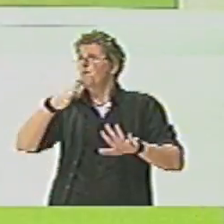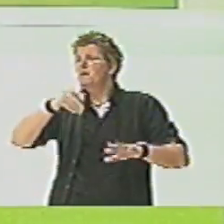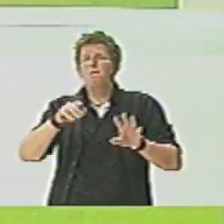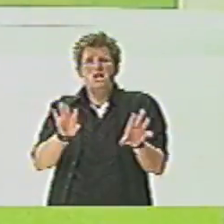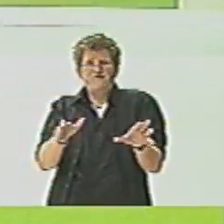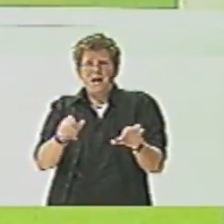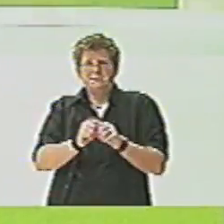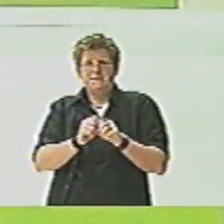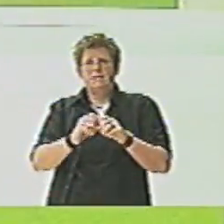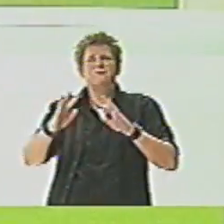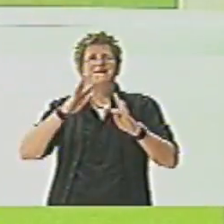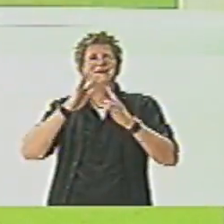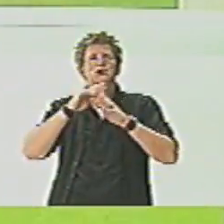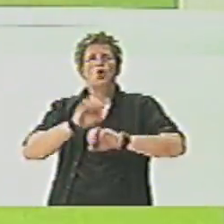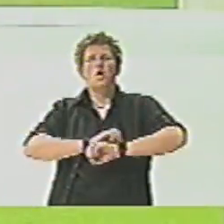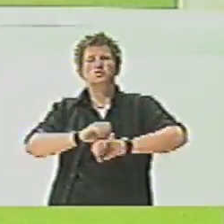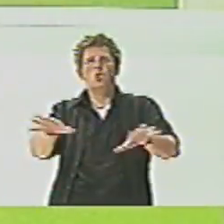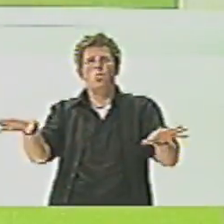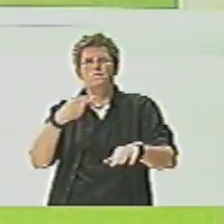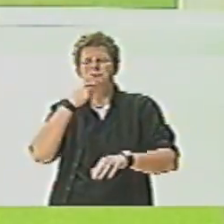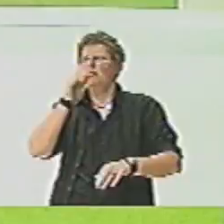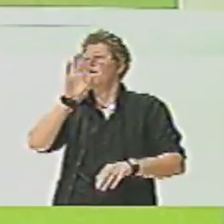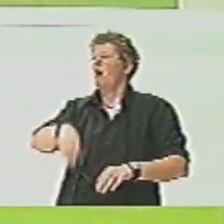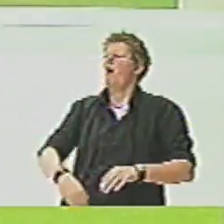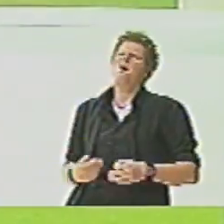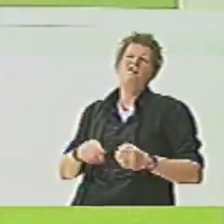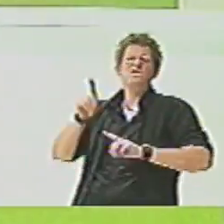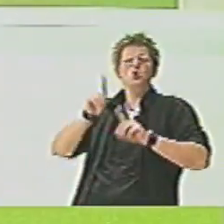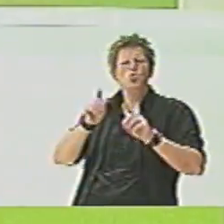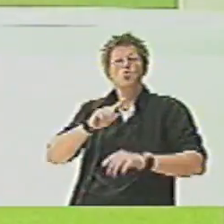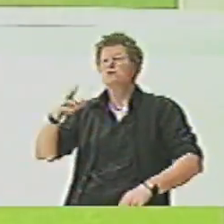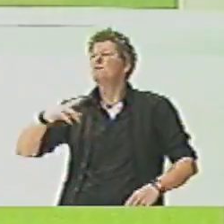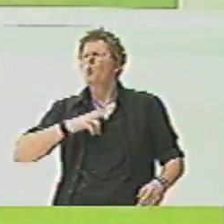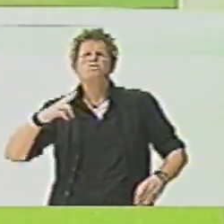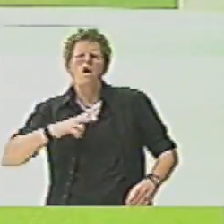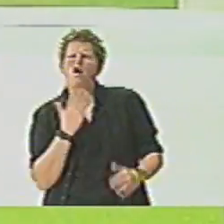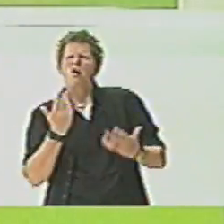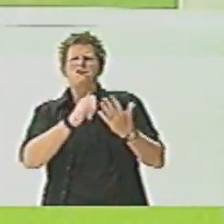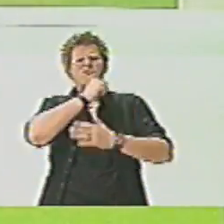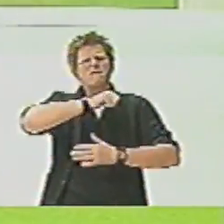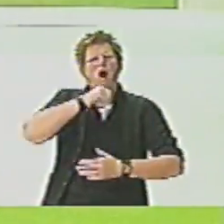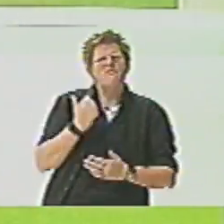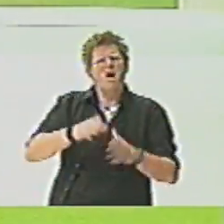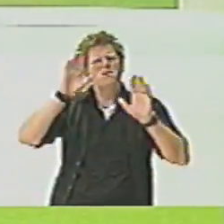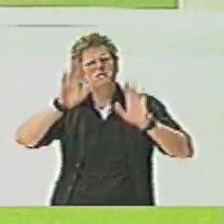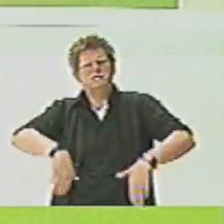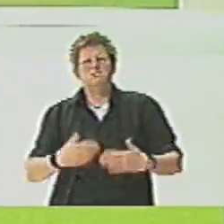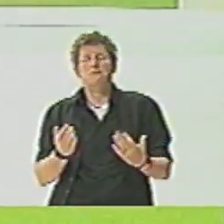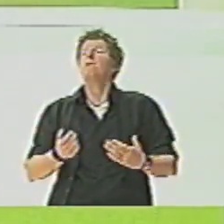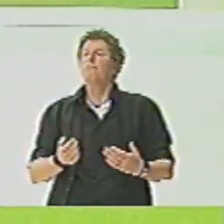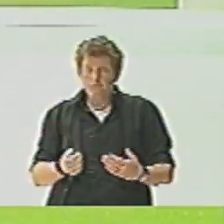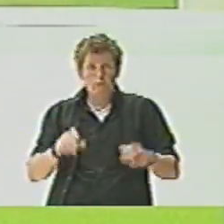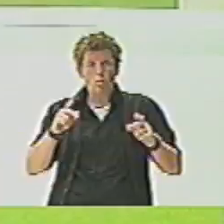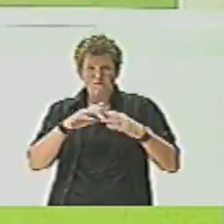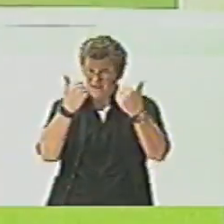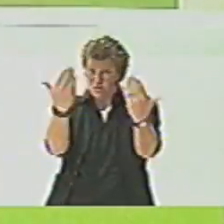meinen, sowas sei langweilig und wenig hip und unmodern, dann sind wir das gern und aus Überzeugung, liebe